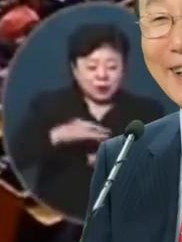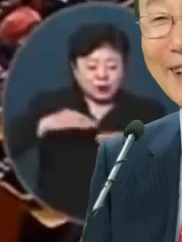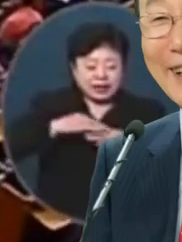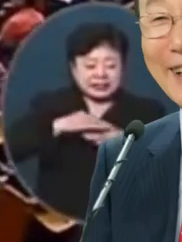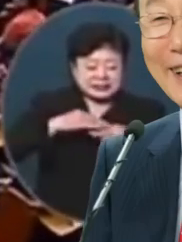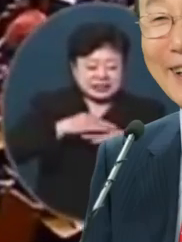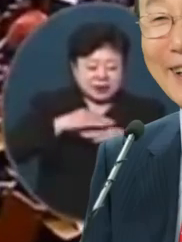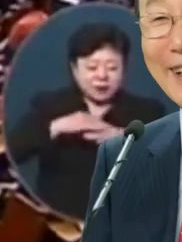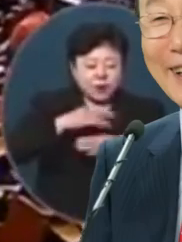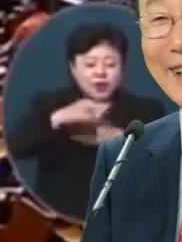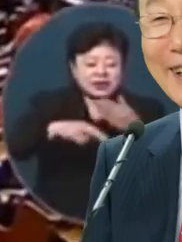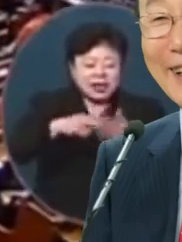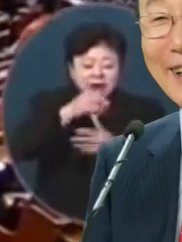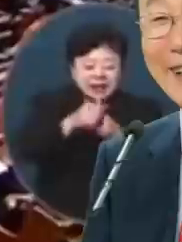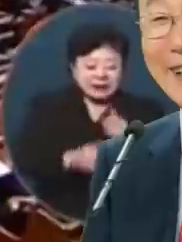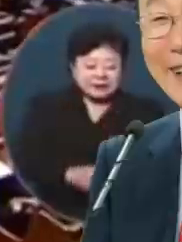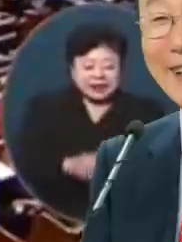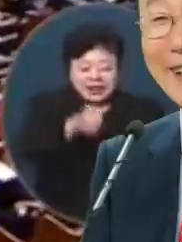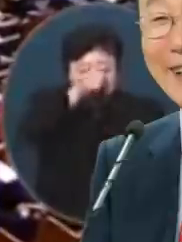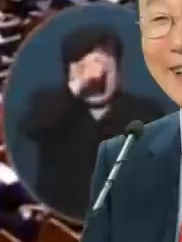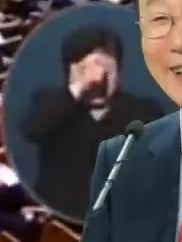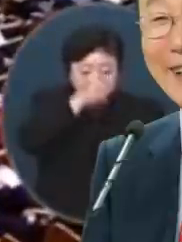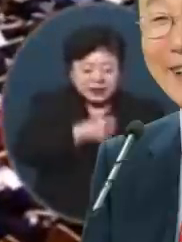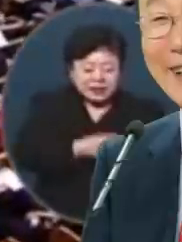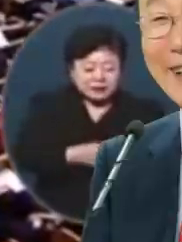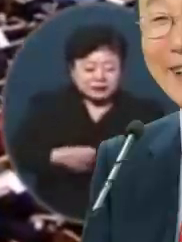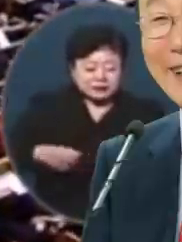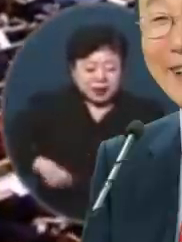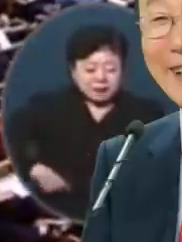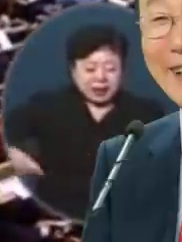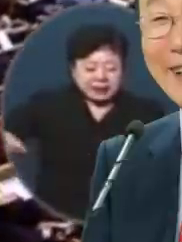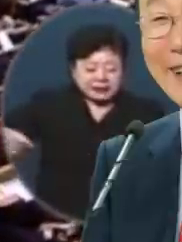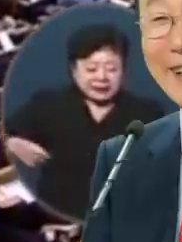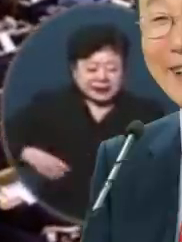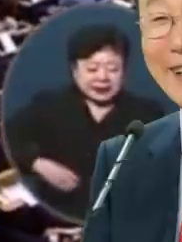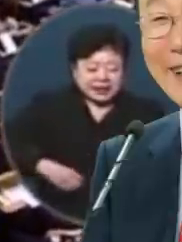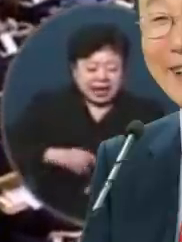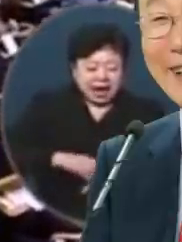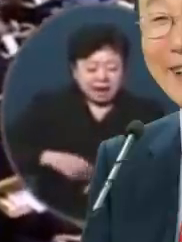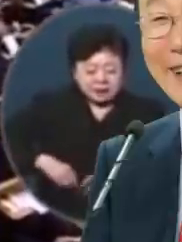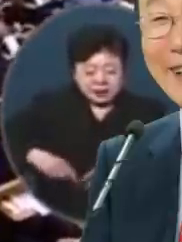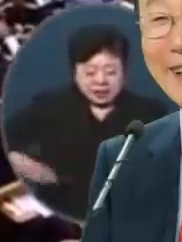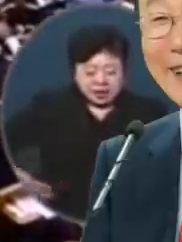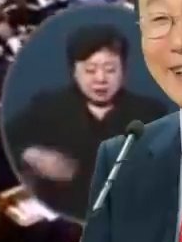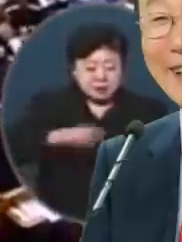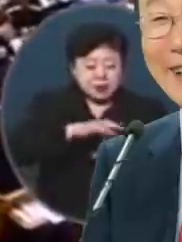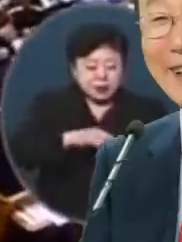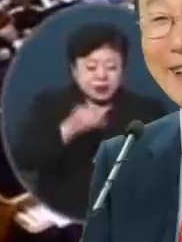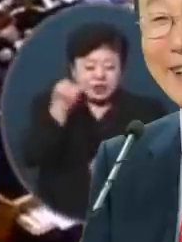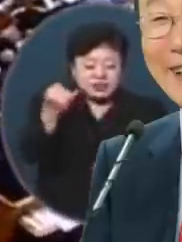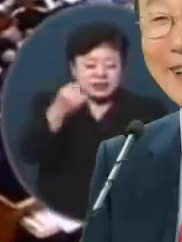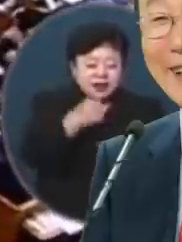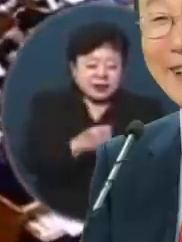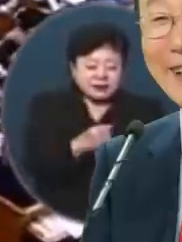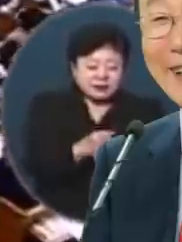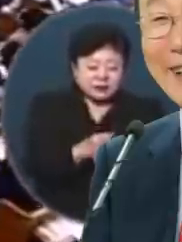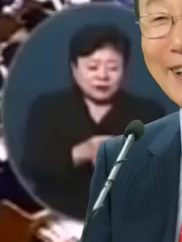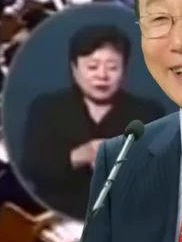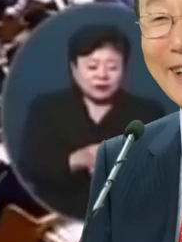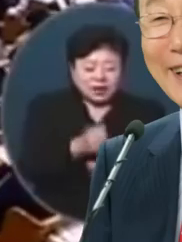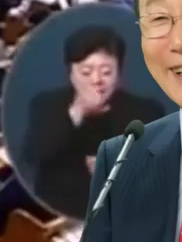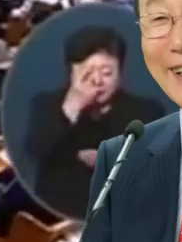채우시고 야훼 하나님이 아담에게서 취하신 그 갈비뼈로 여자를 만드시고 그걸 아담에게로